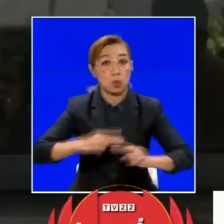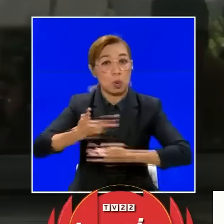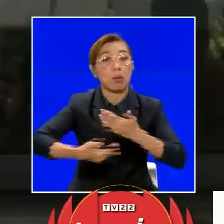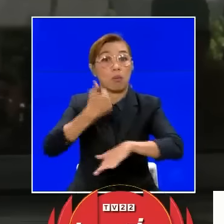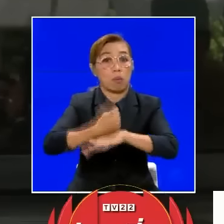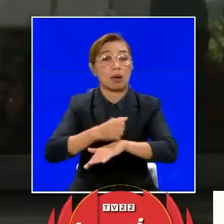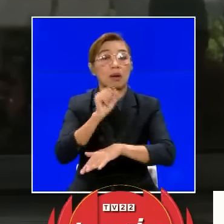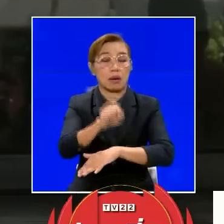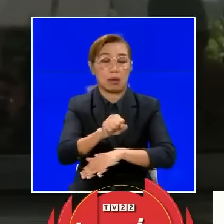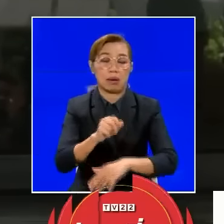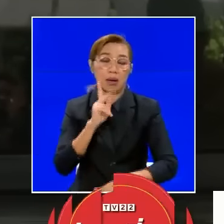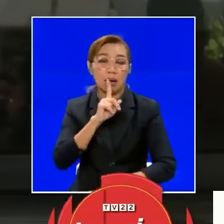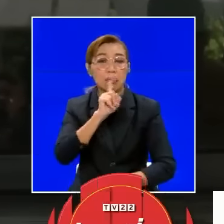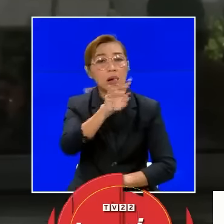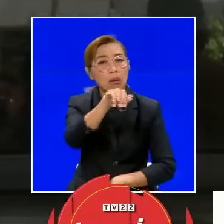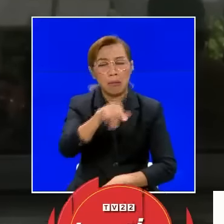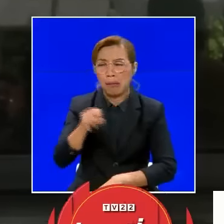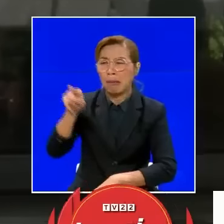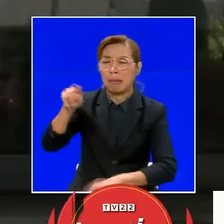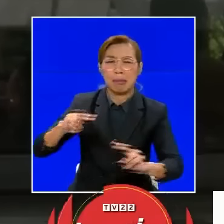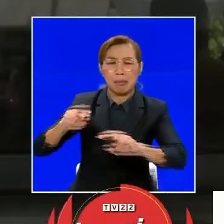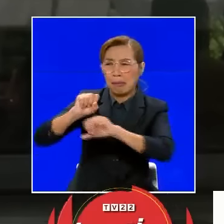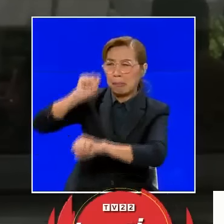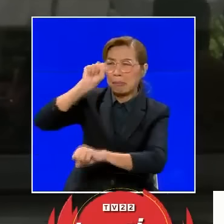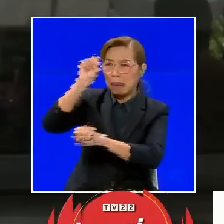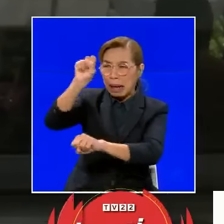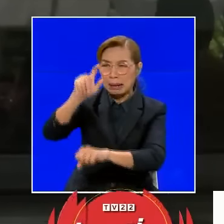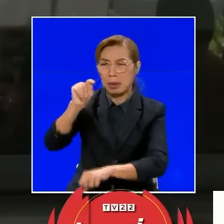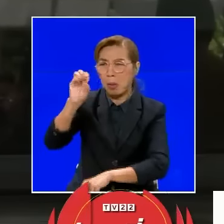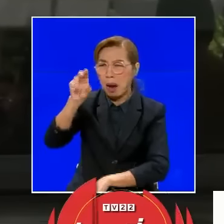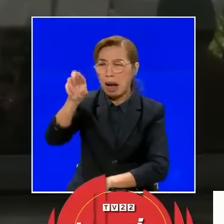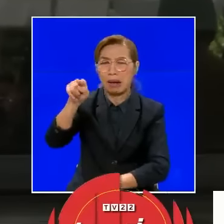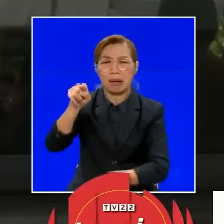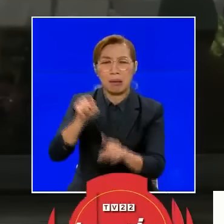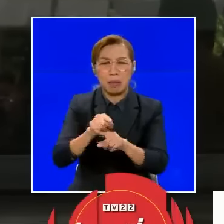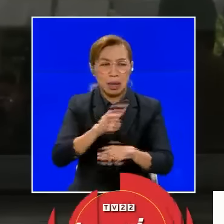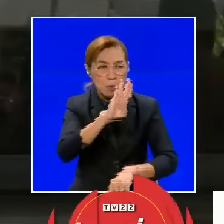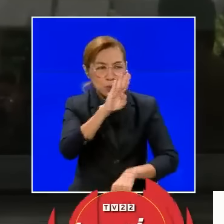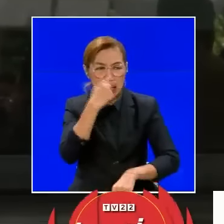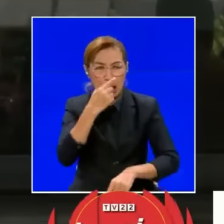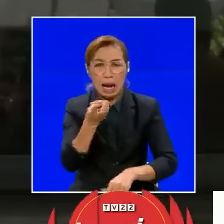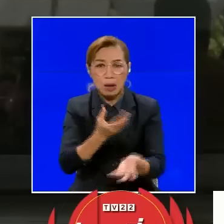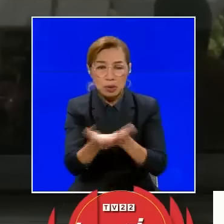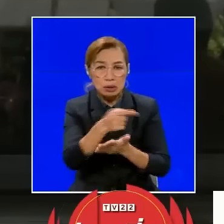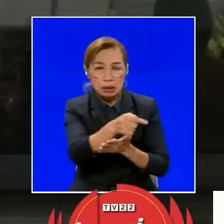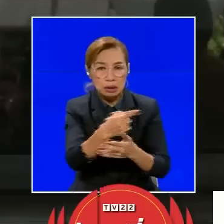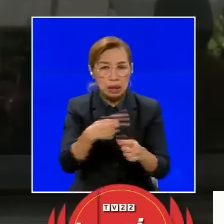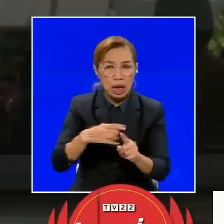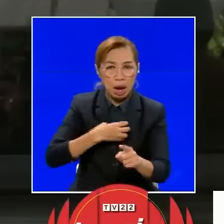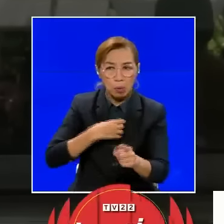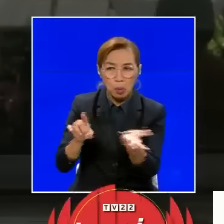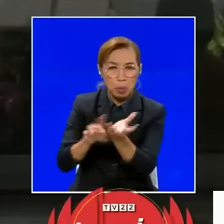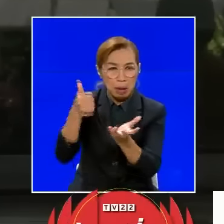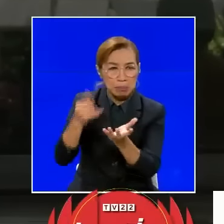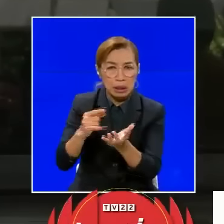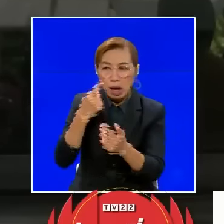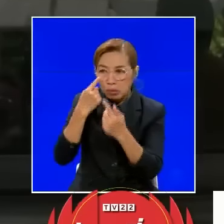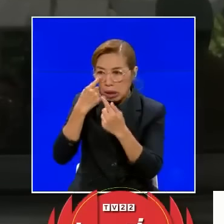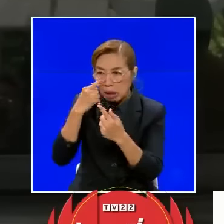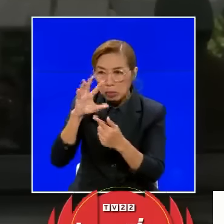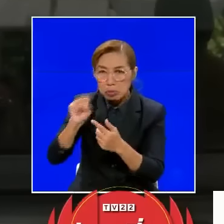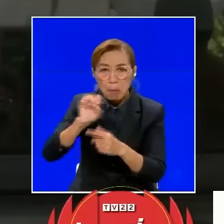ยว่า TOR ออกมาแบบนี้เนี่ยให้ดูตัวอย่างข้าวด้วยสายตาเนี่ยนะประกอบการพิจาร